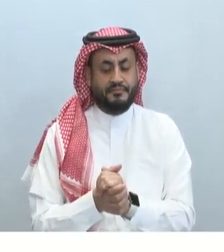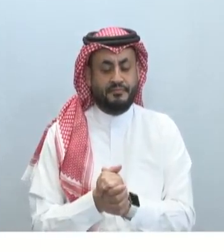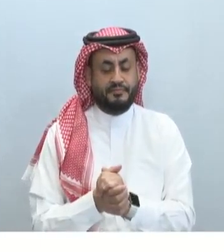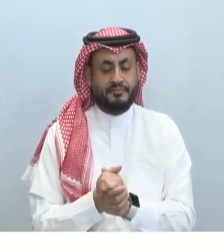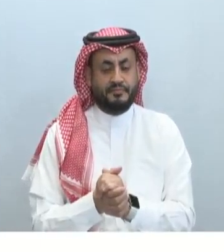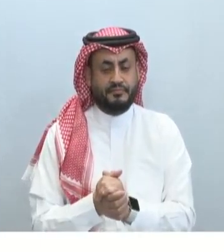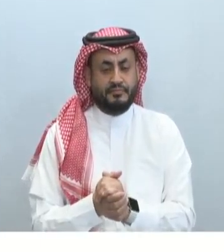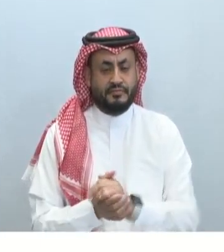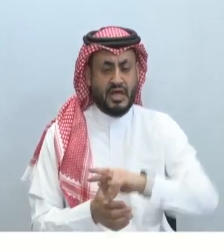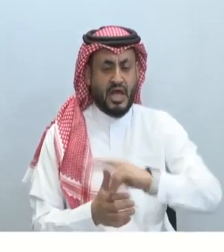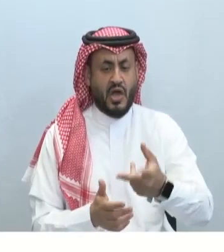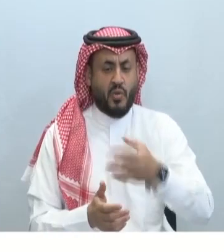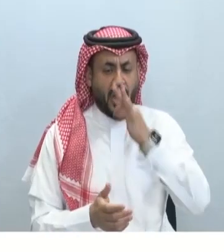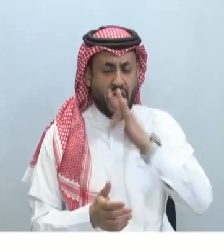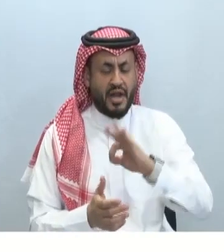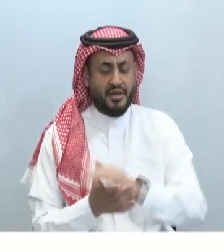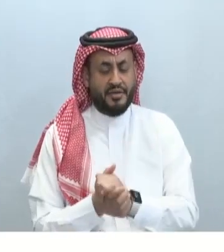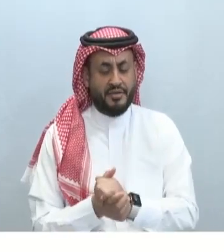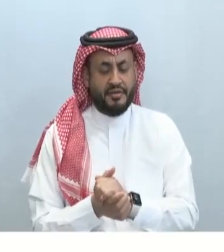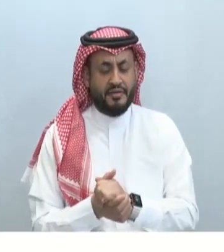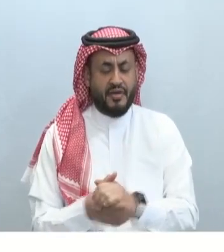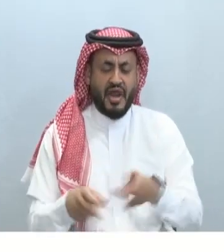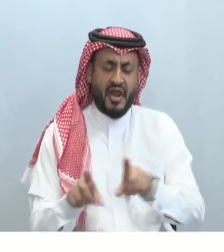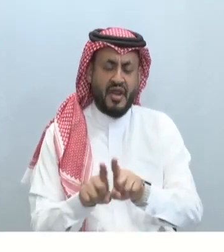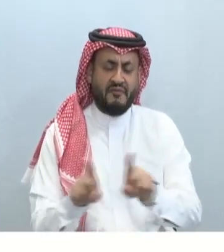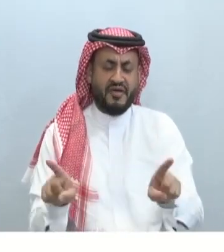يتفرقا او قال حتى